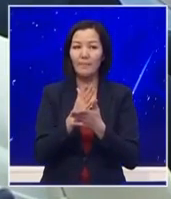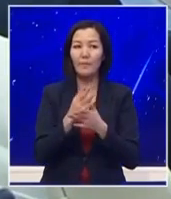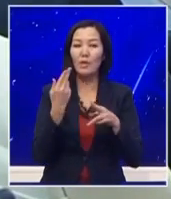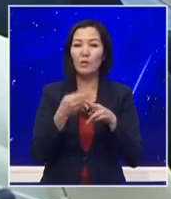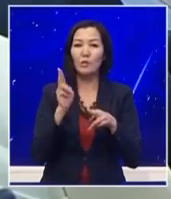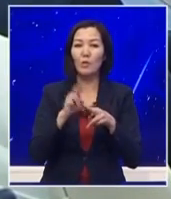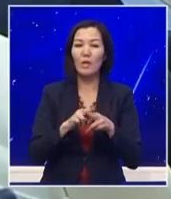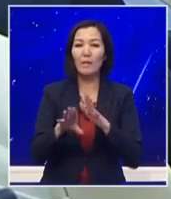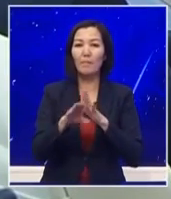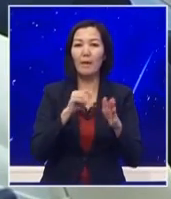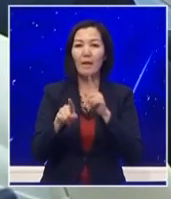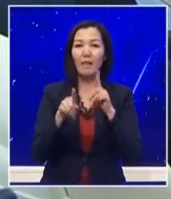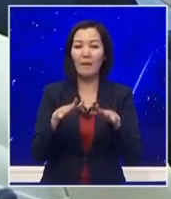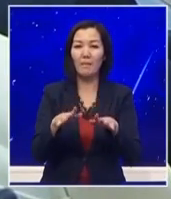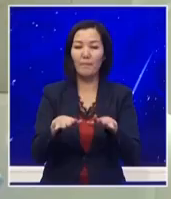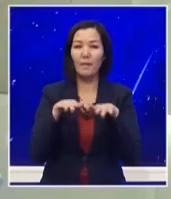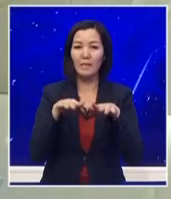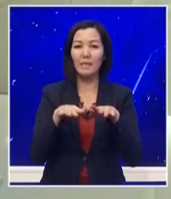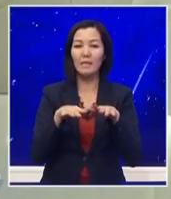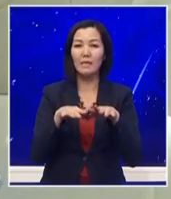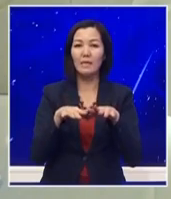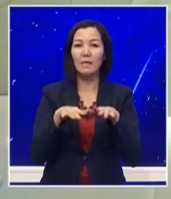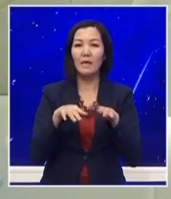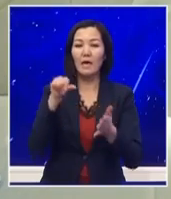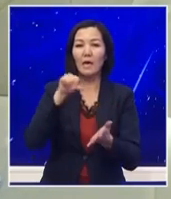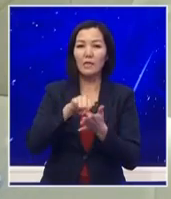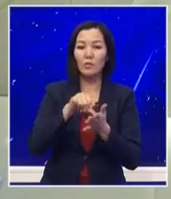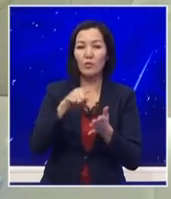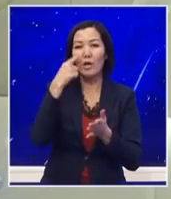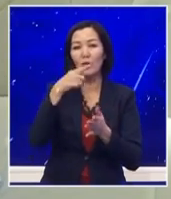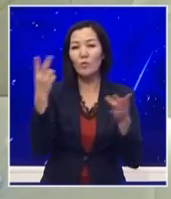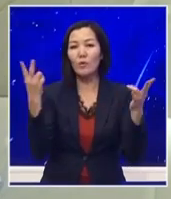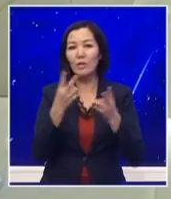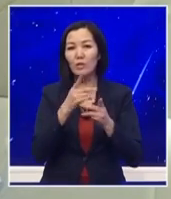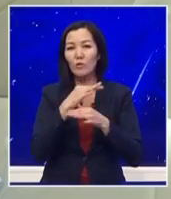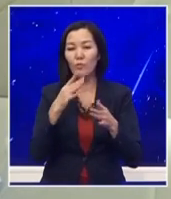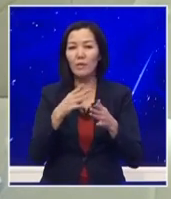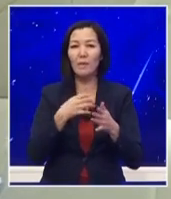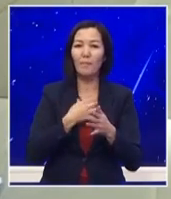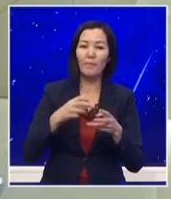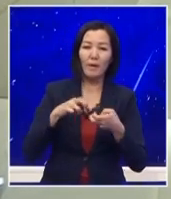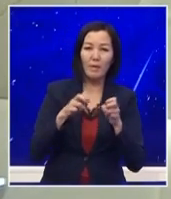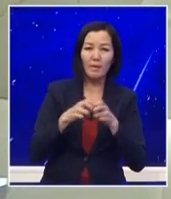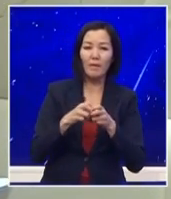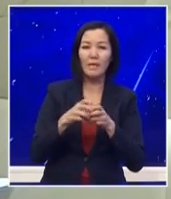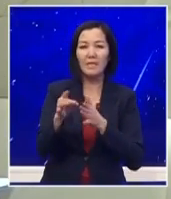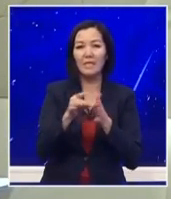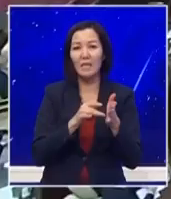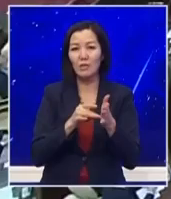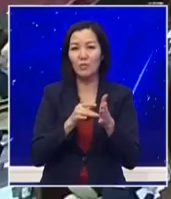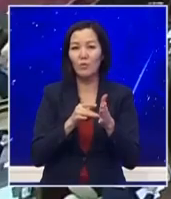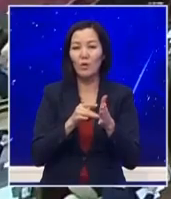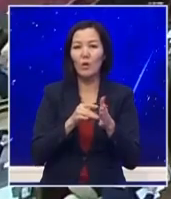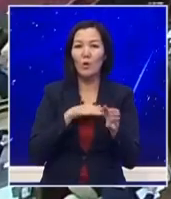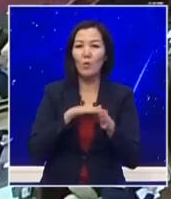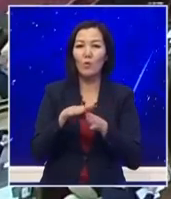Солар парламенттің биік мінберінен айтылуға тиіс көптеген өзекті мәселелерді дер кезінде әрі